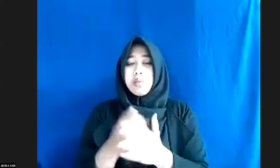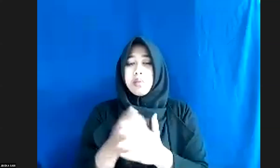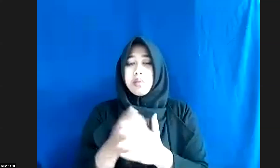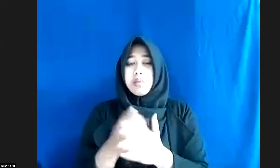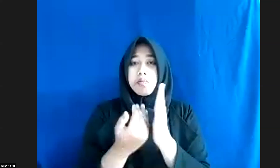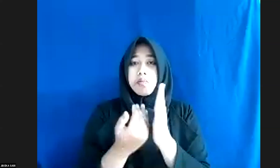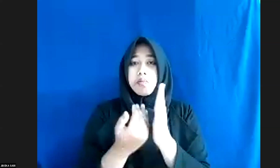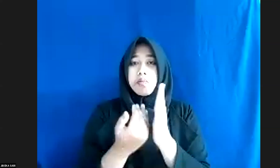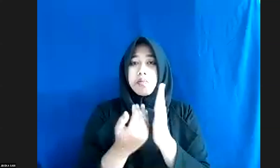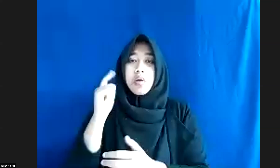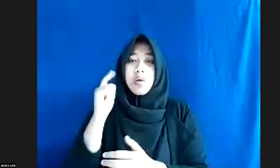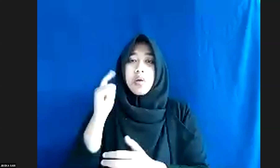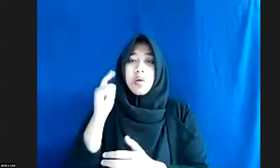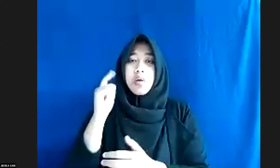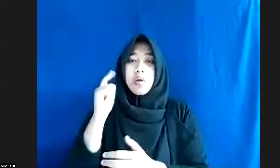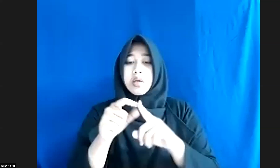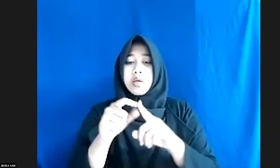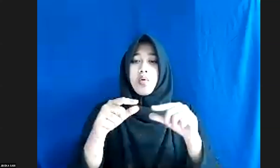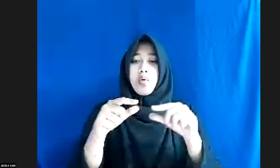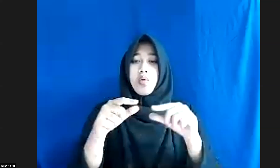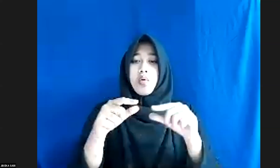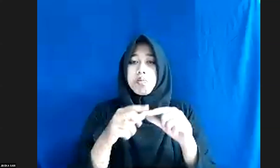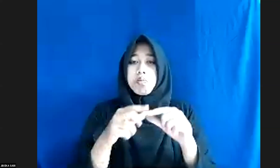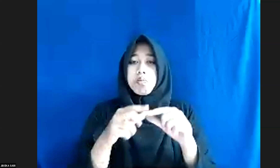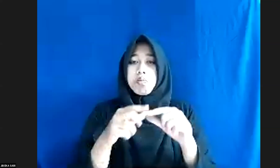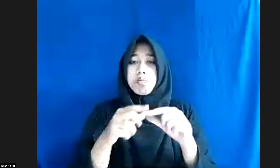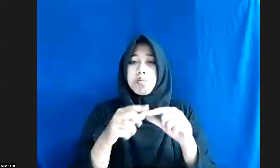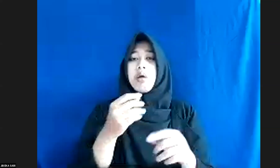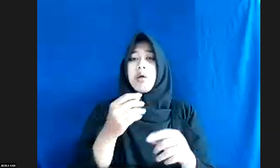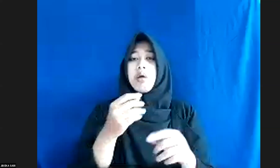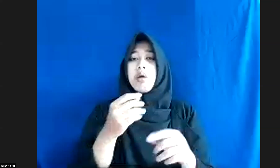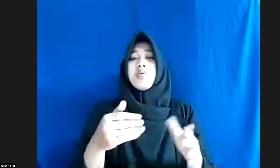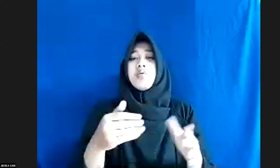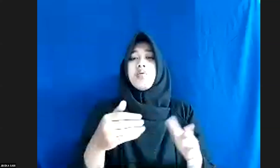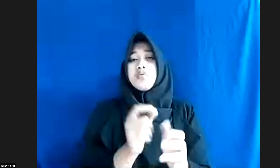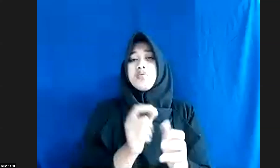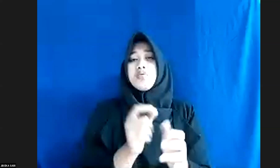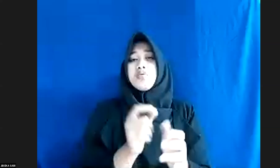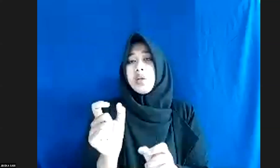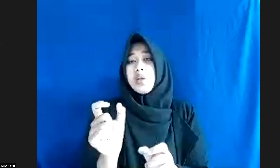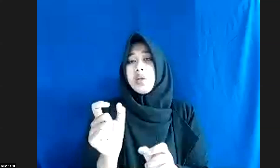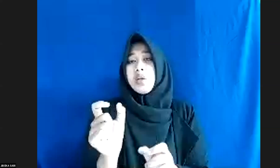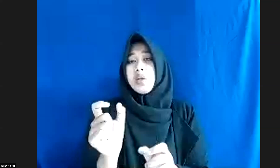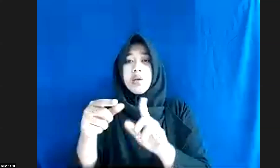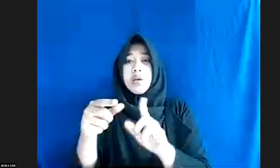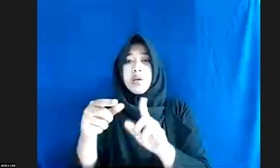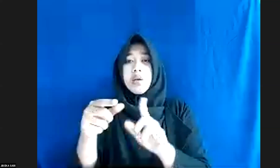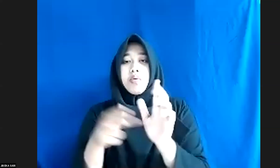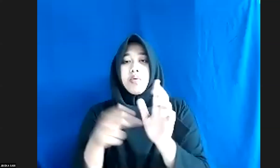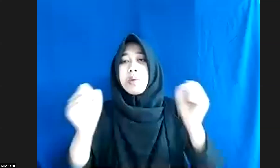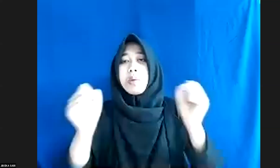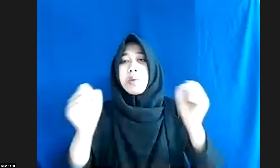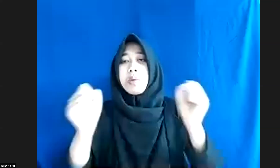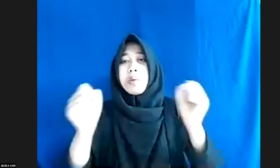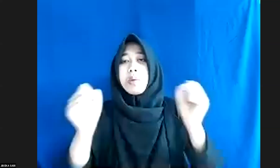Tetapi baru sebatas undang-undang. Jadi pemerintah, dewan itu sudah bersepakat untuk itu. Kedaulatan pangan belum kita bisa wujudkan, kemandirian juga